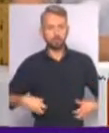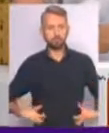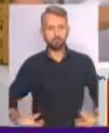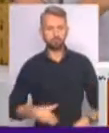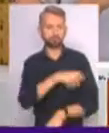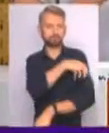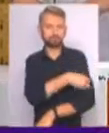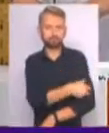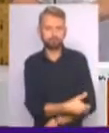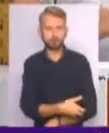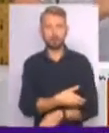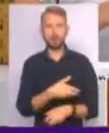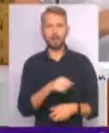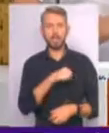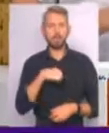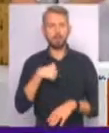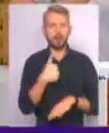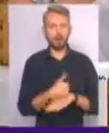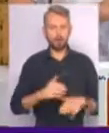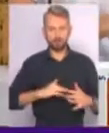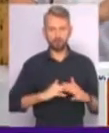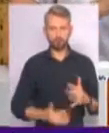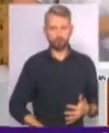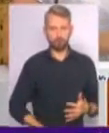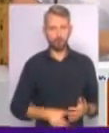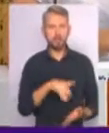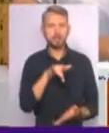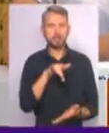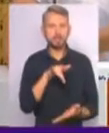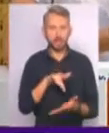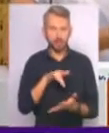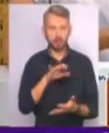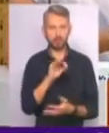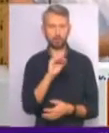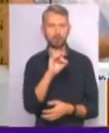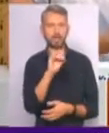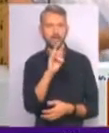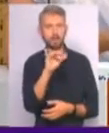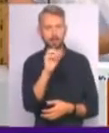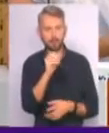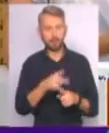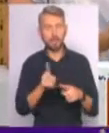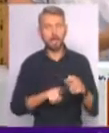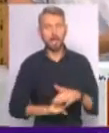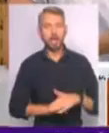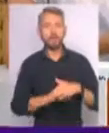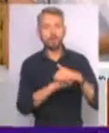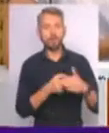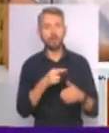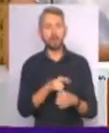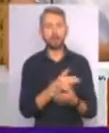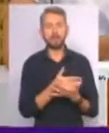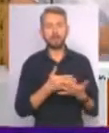руки, бедра и, самое главное, живот. То есть центральное ожирение – это основа для целого